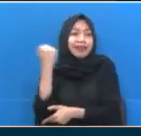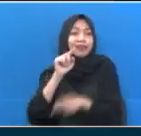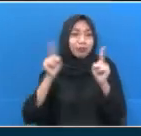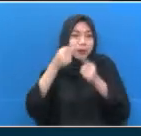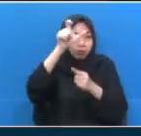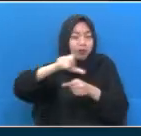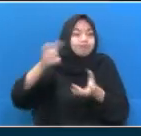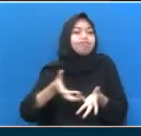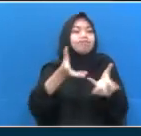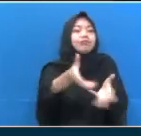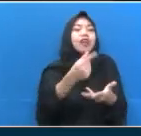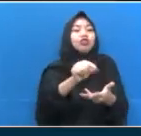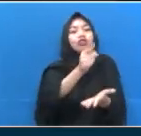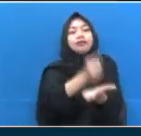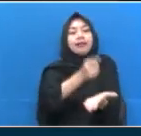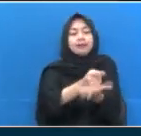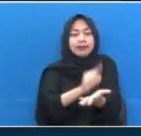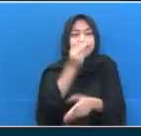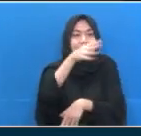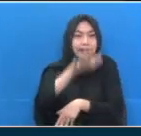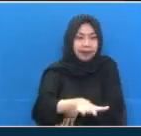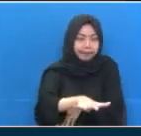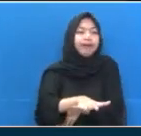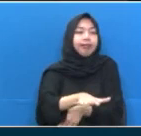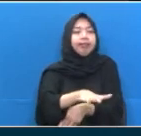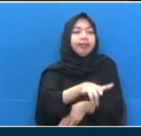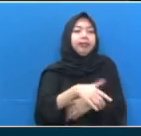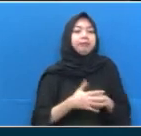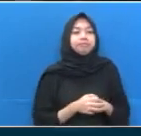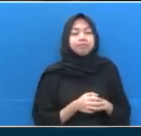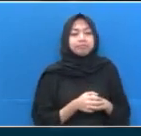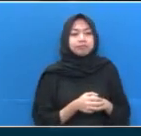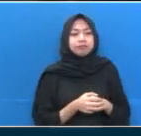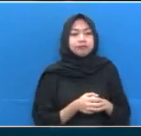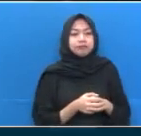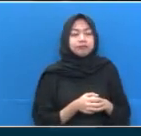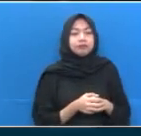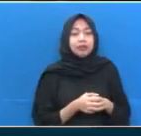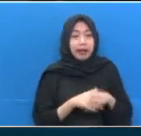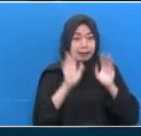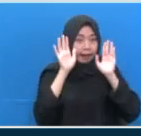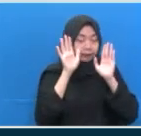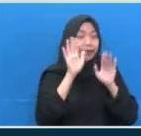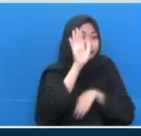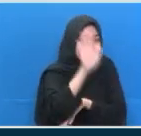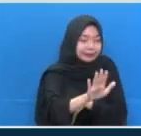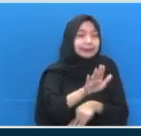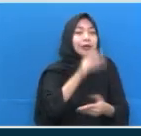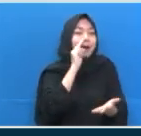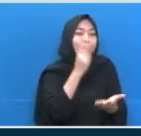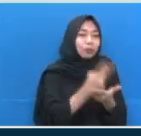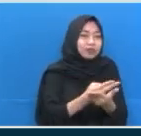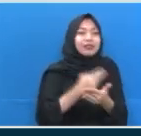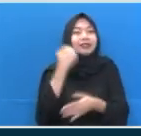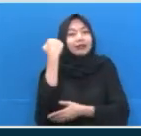sumedana menyebut lokasi pelimpahan tahap 2 tetap di Jakarta Selatan dan setelah proses pelimpahan tahap 2 ke 11